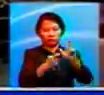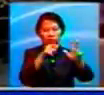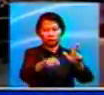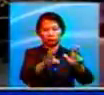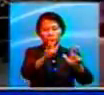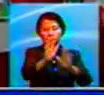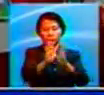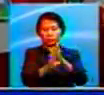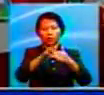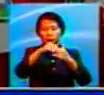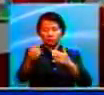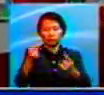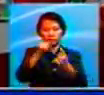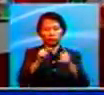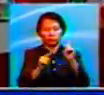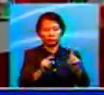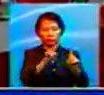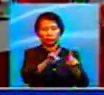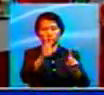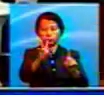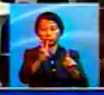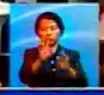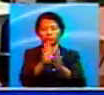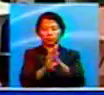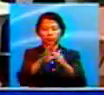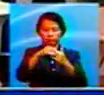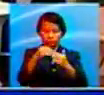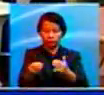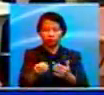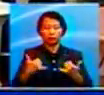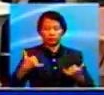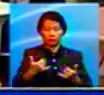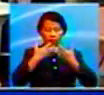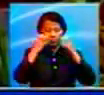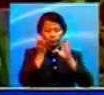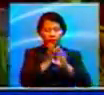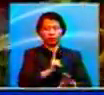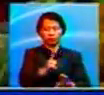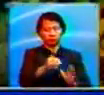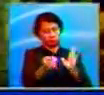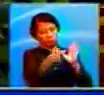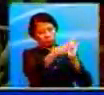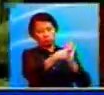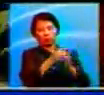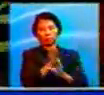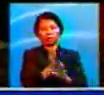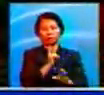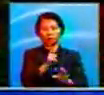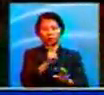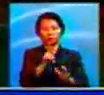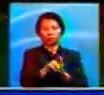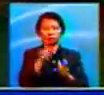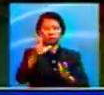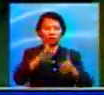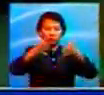3.6 bilion ringgit kepada 127 bilion ringgit. Kini Maybank Islamic berjaya tersenarai sebagai bank Islam komersial